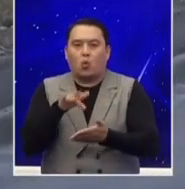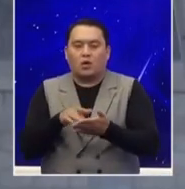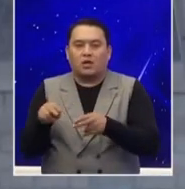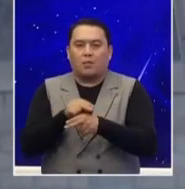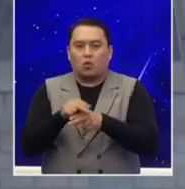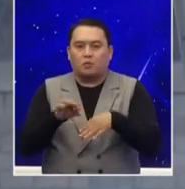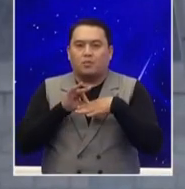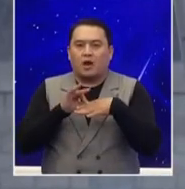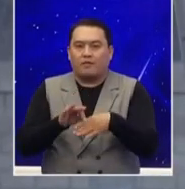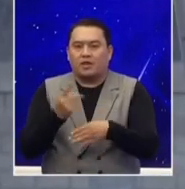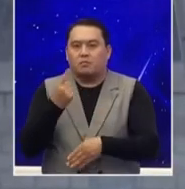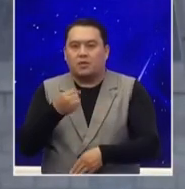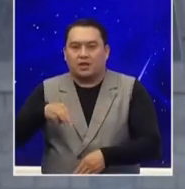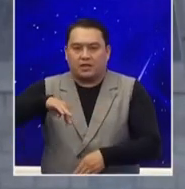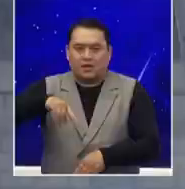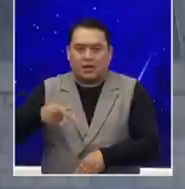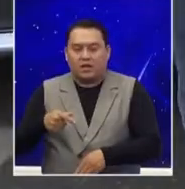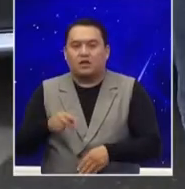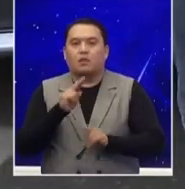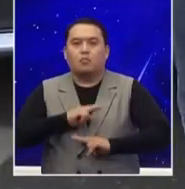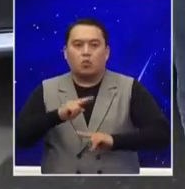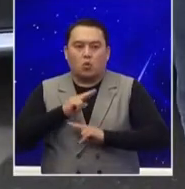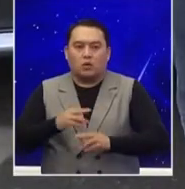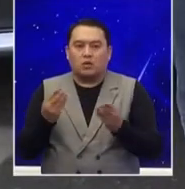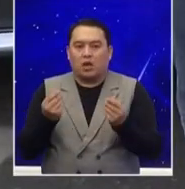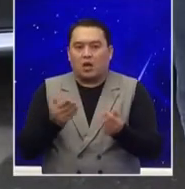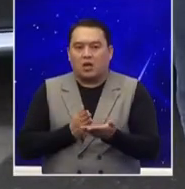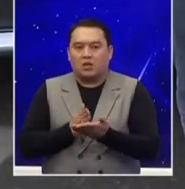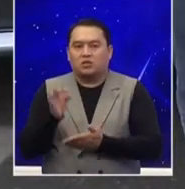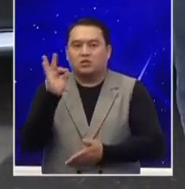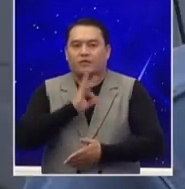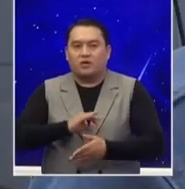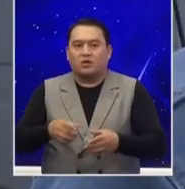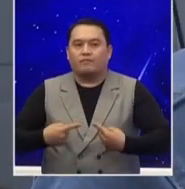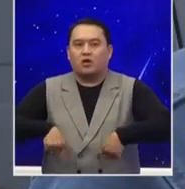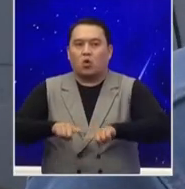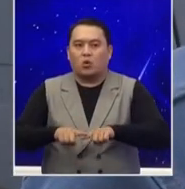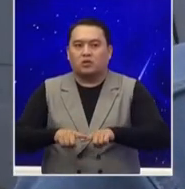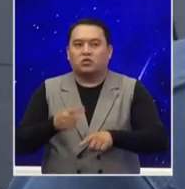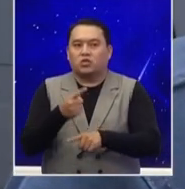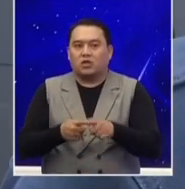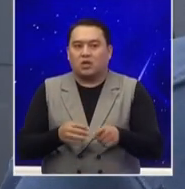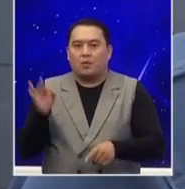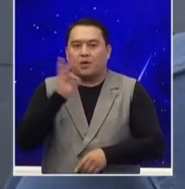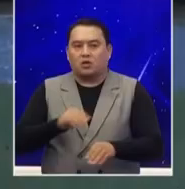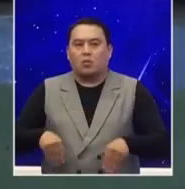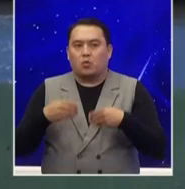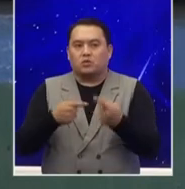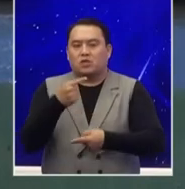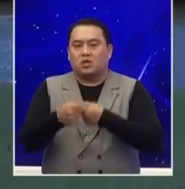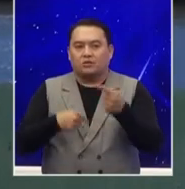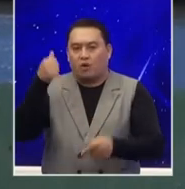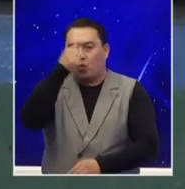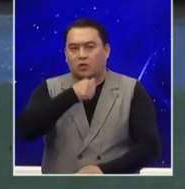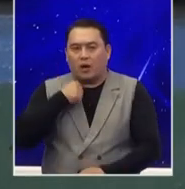капитальный ремонт миллиард тенге выделен на дорожные работы деньги будут освоенных срок заверили подрядчики и часть объекта будут сданы уже до конца этого